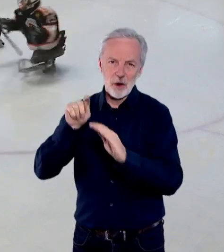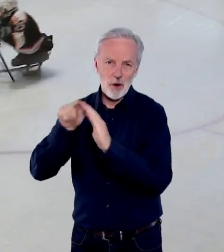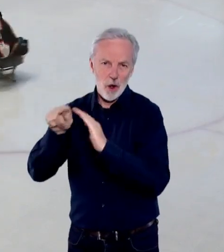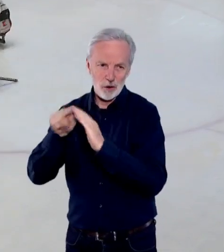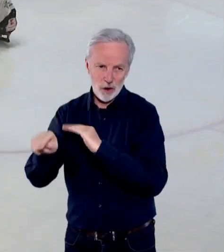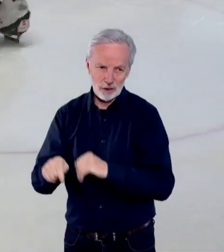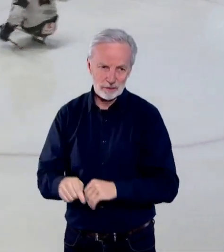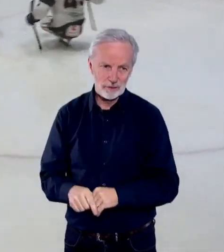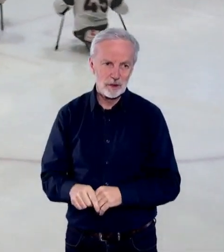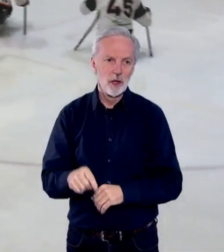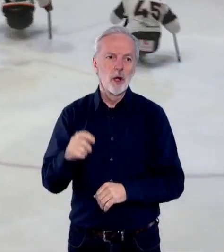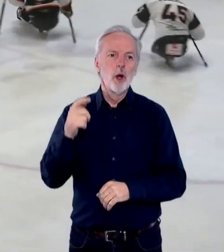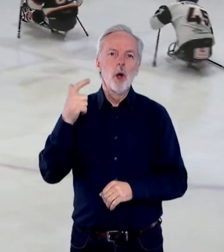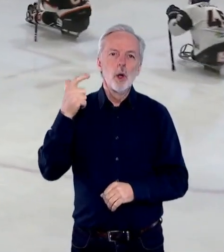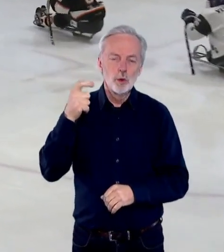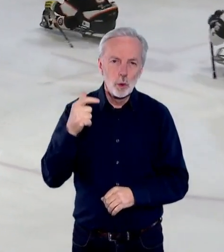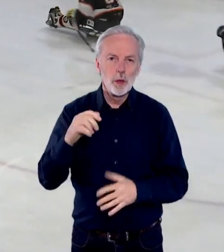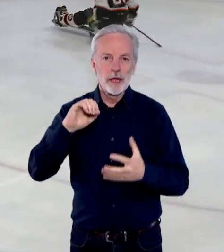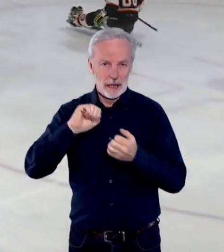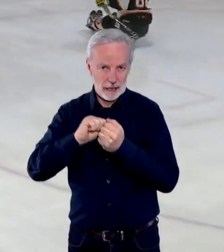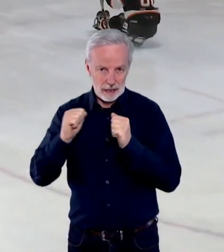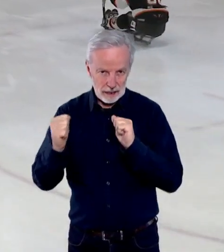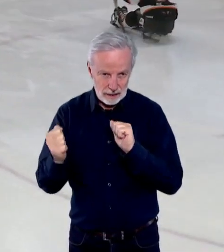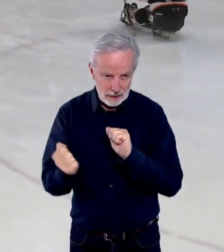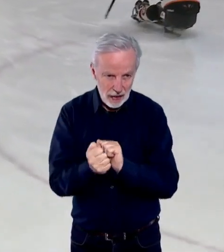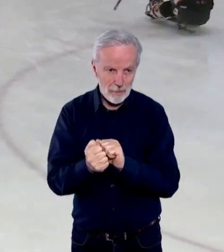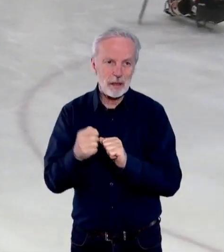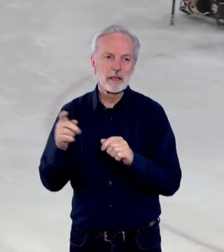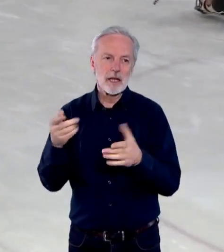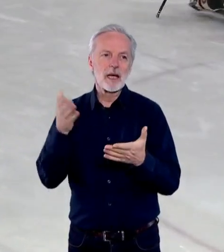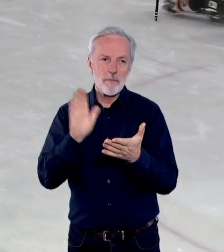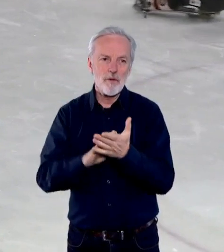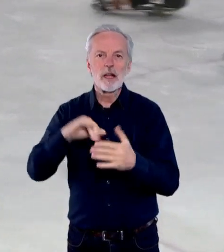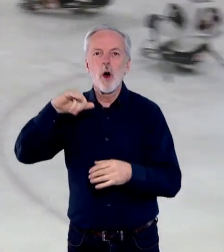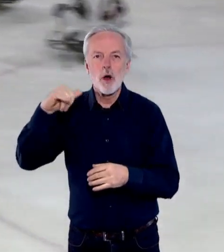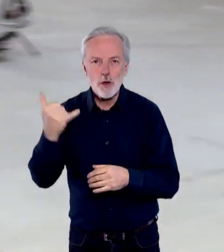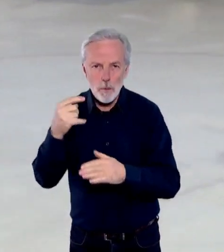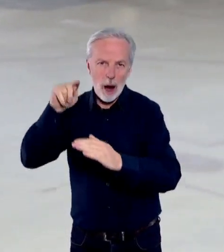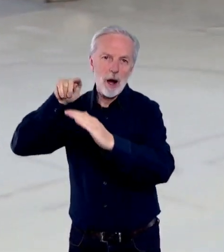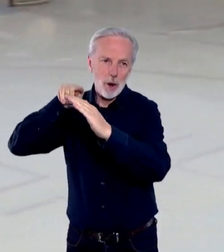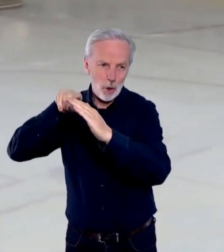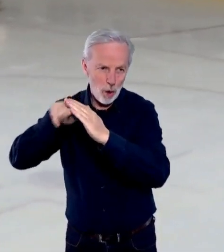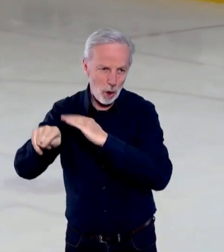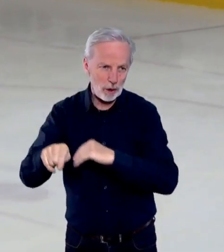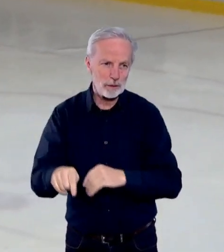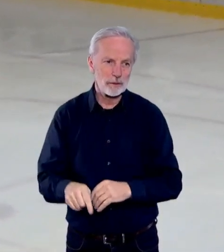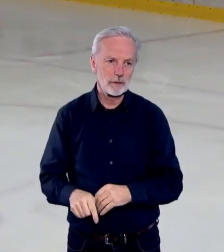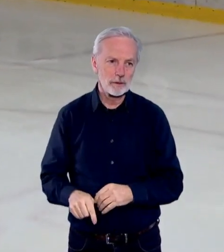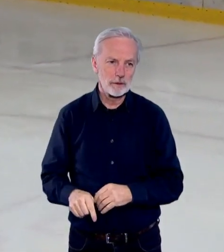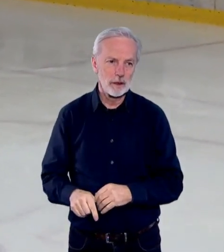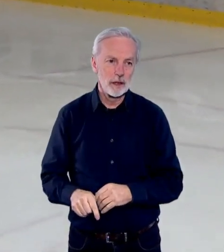zbytku. Druhý semifinálový hat-trick zaznamenal i Jopa, když se trefil jako v první třetině. A